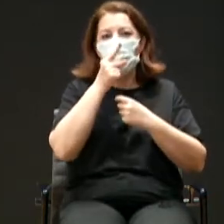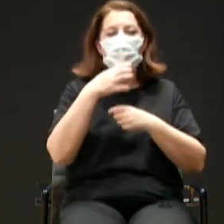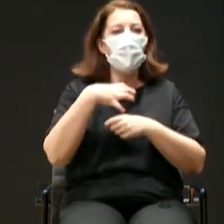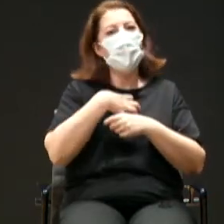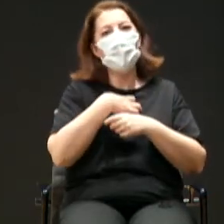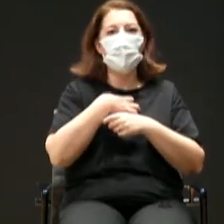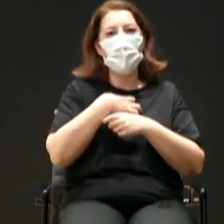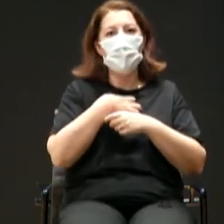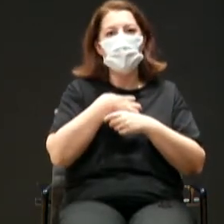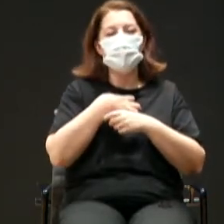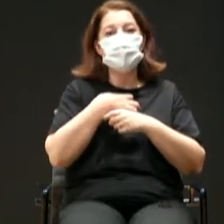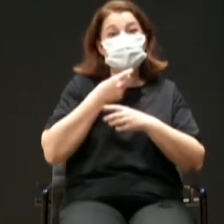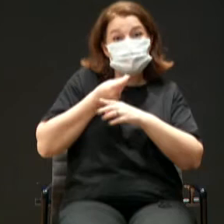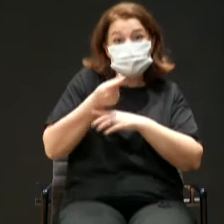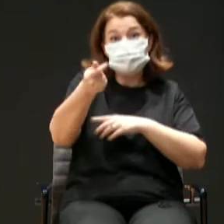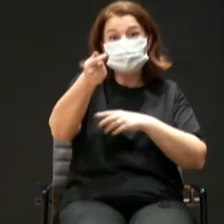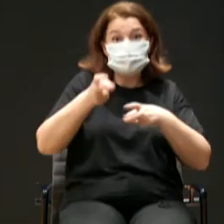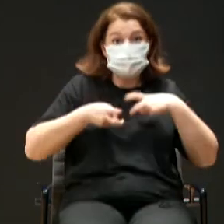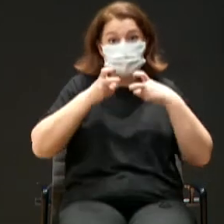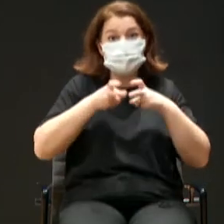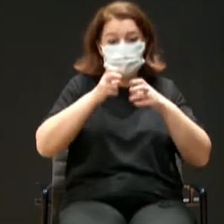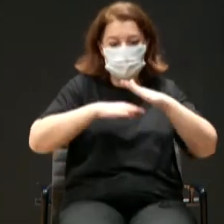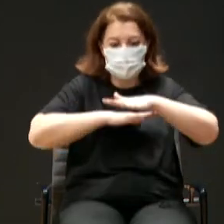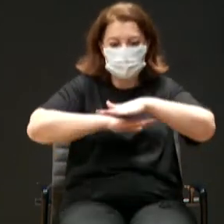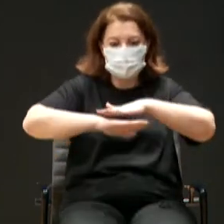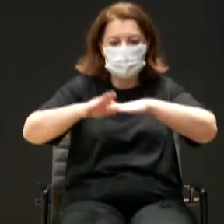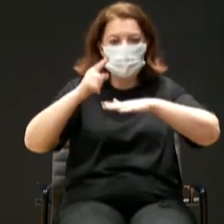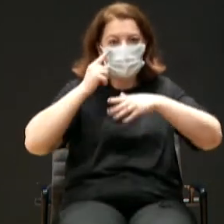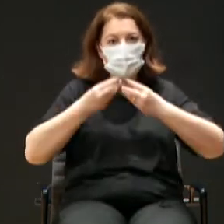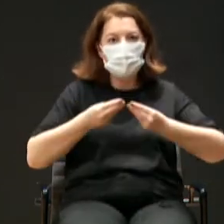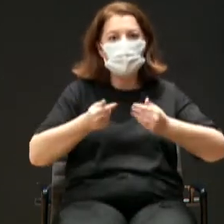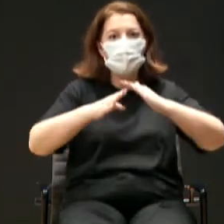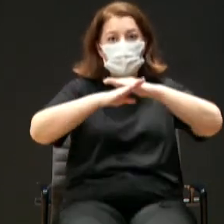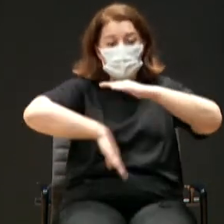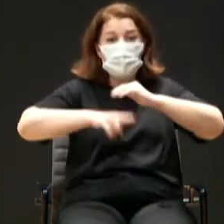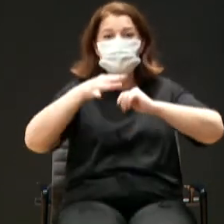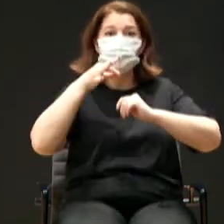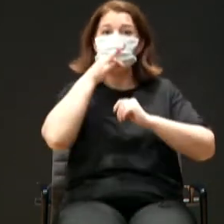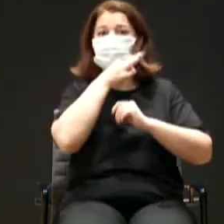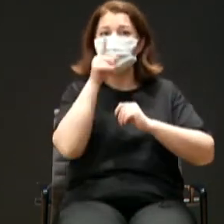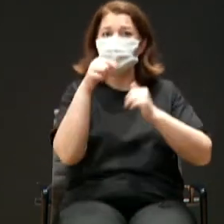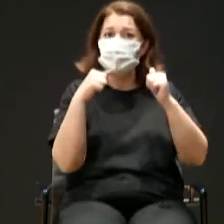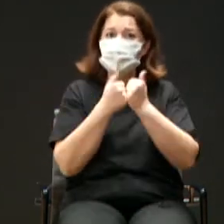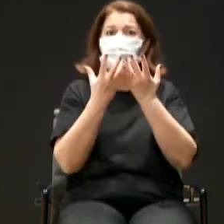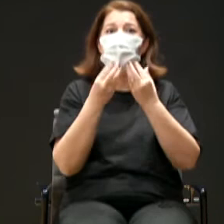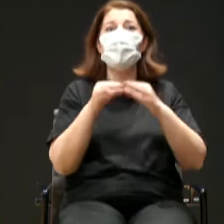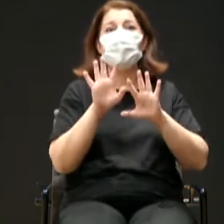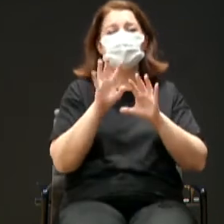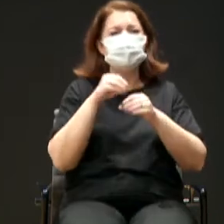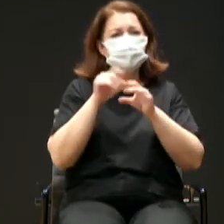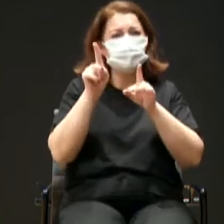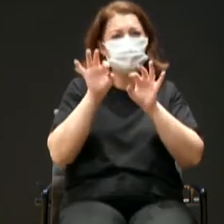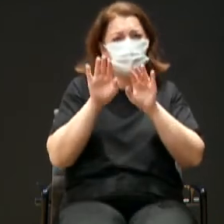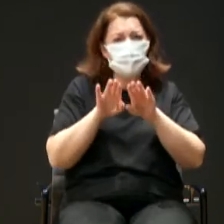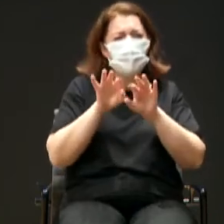altı boşalmış. Bilmiyorsa yetkililer onlara söylüyorum. Benzer bir kazayı yaşamamak için şu anda duruyor. Aynı şey